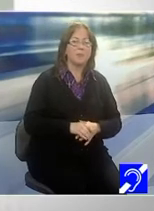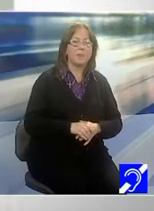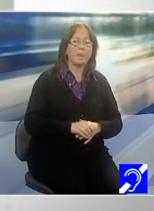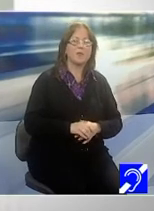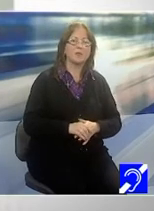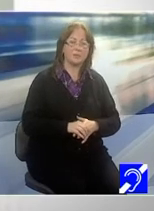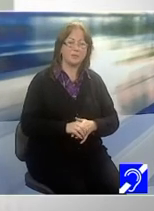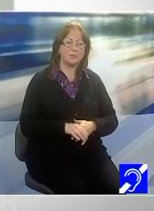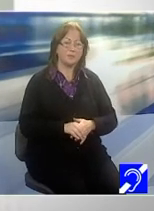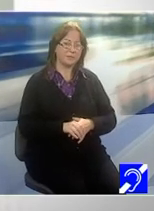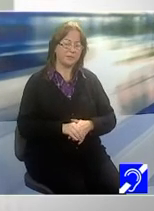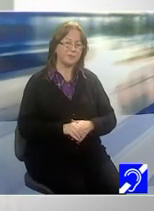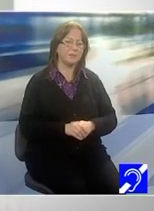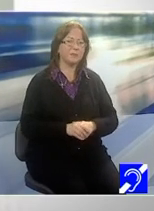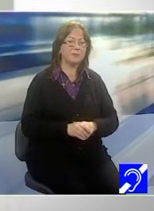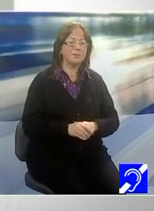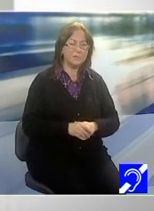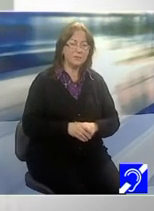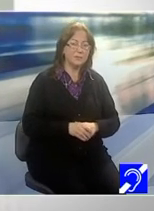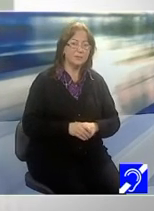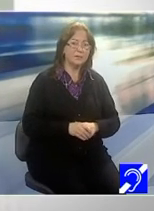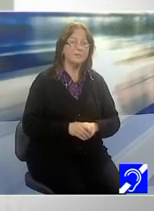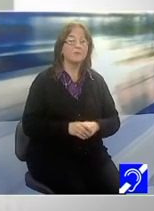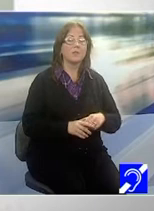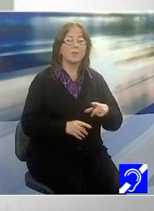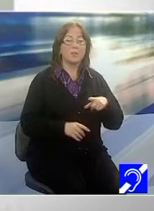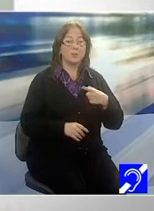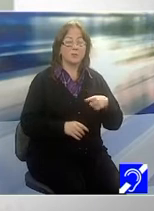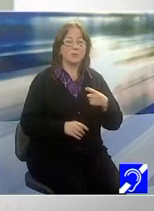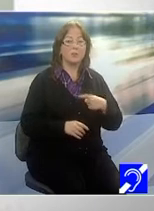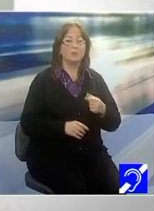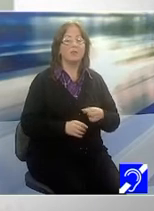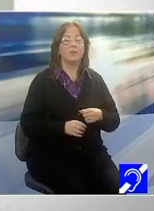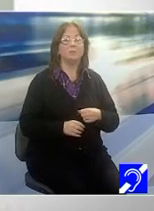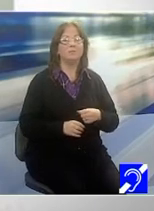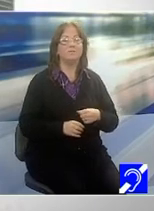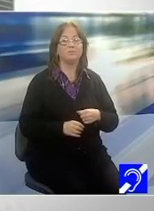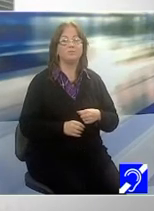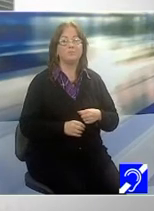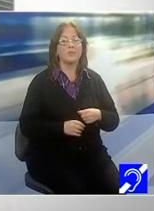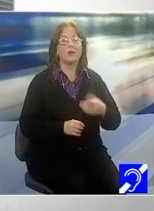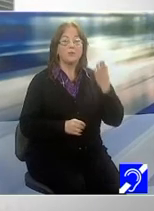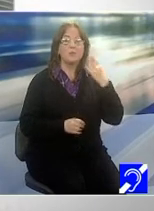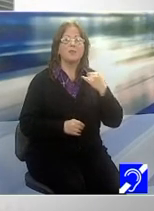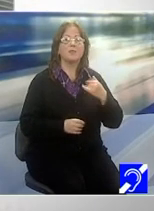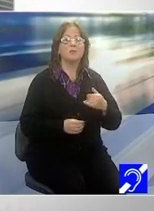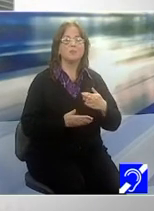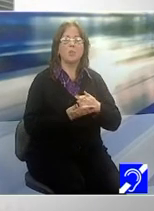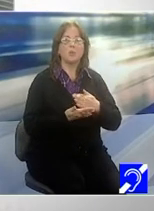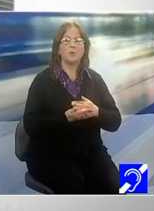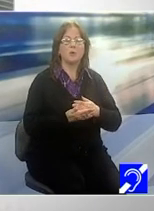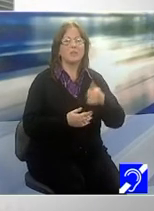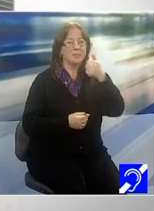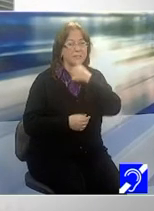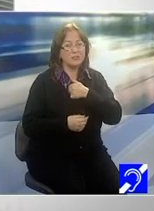măsura. Acolo la propriu au fost bulbuieli. Deci sunt lucruri care... Într-adevăr, n-au dat bine și au fost sancționate,